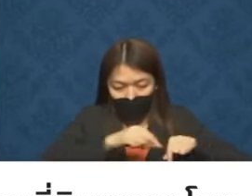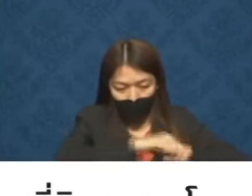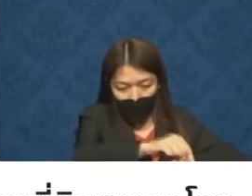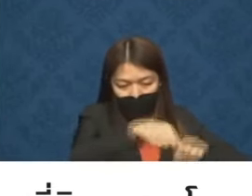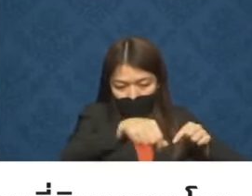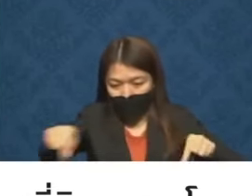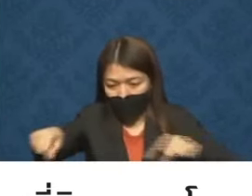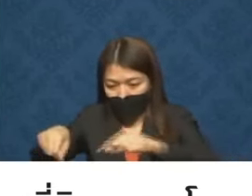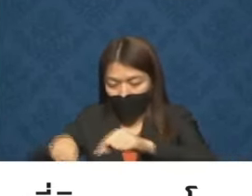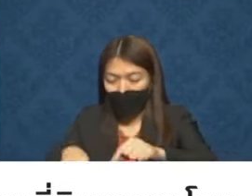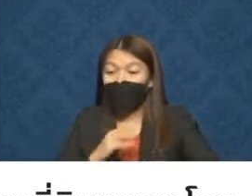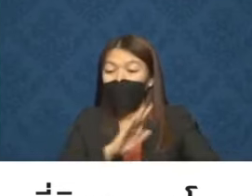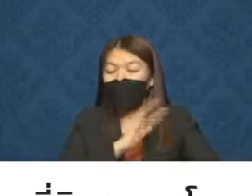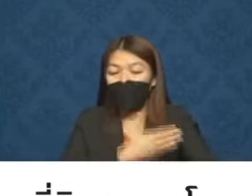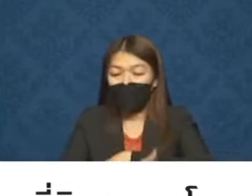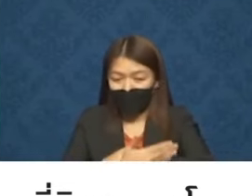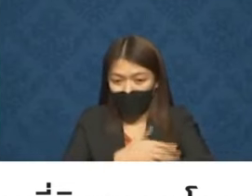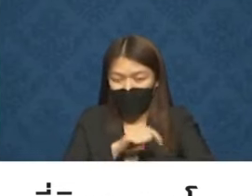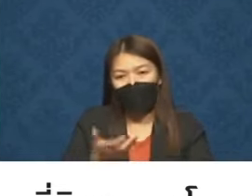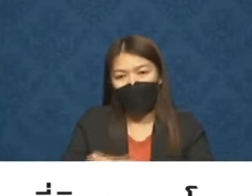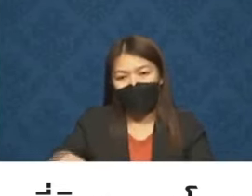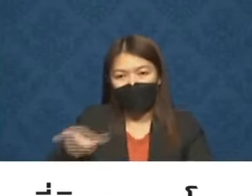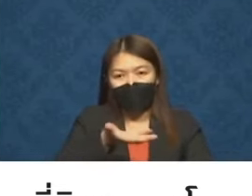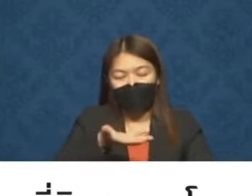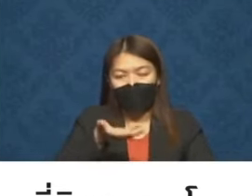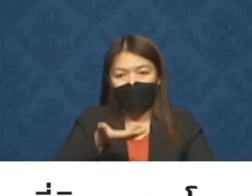านั้นไปฟังบางช่วงบางตอนของการชี้แจงค่ะ